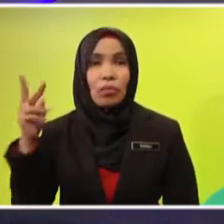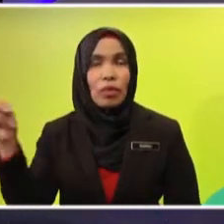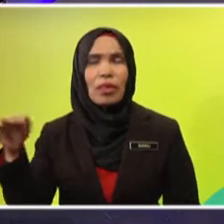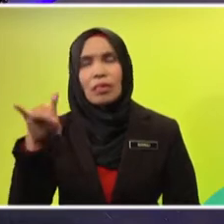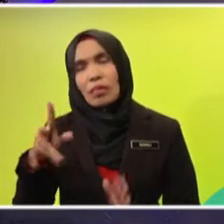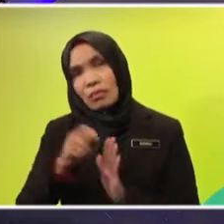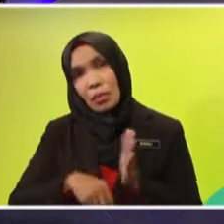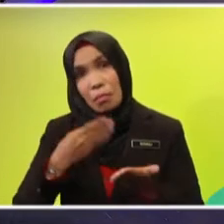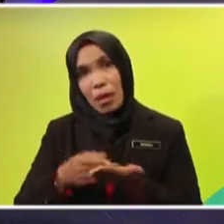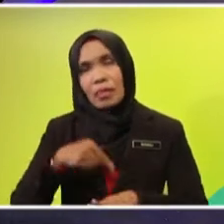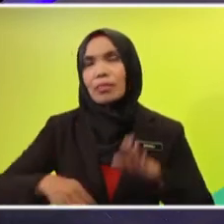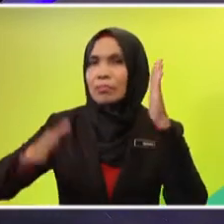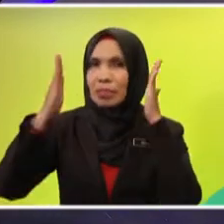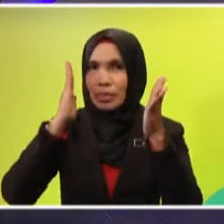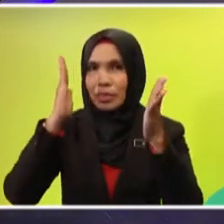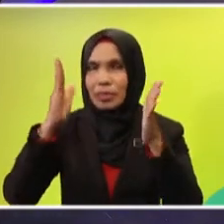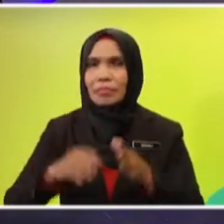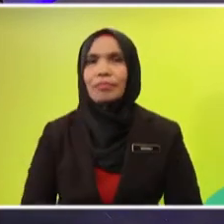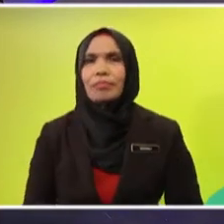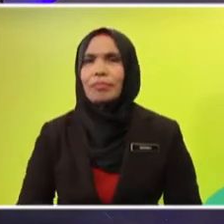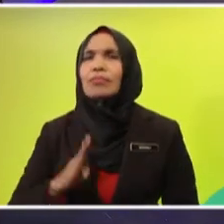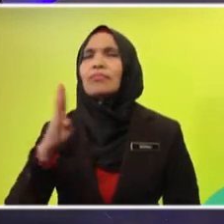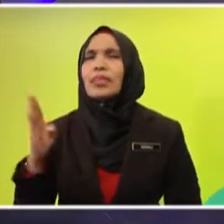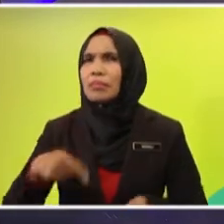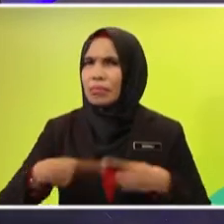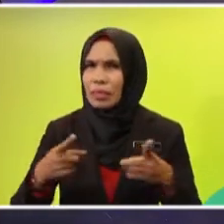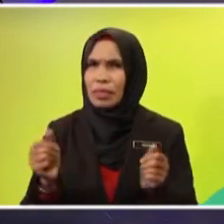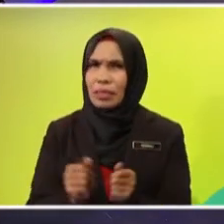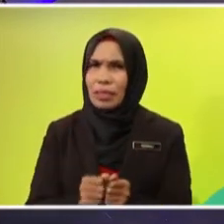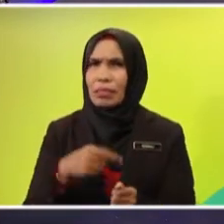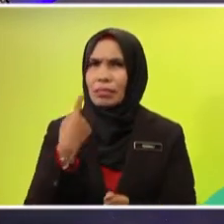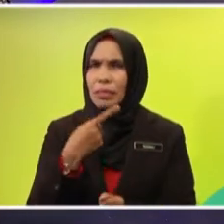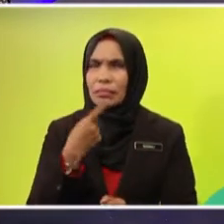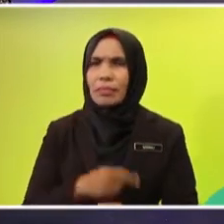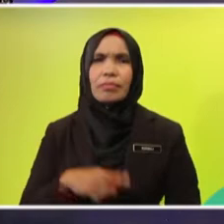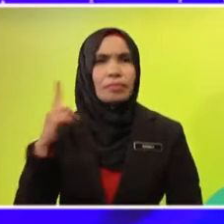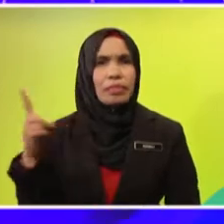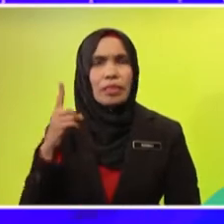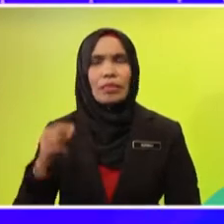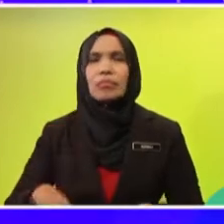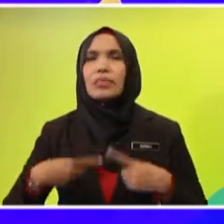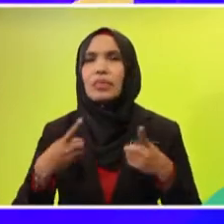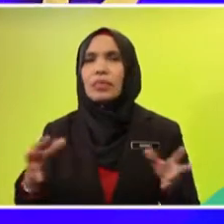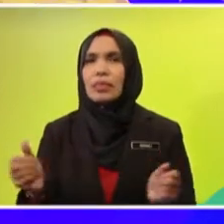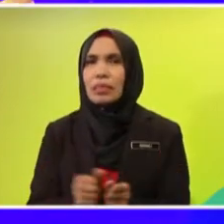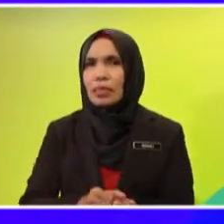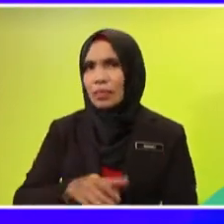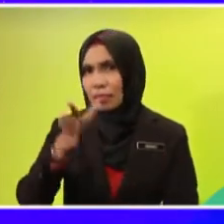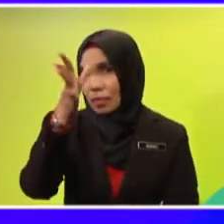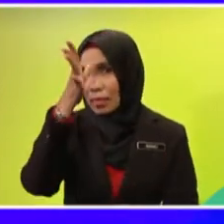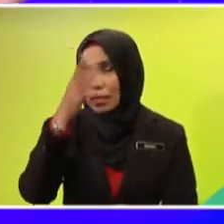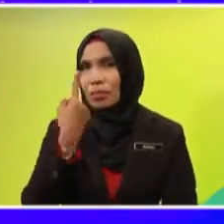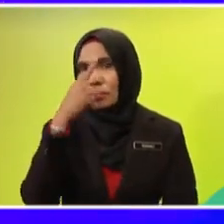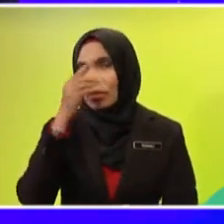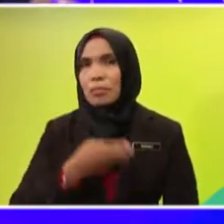baik biasanya Ivan Pergi ke kedai buah Bersama siapa lalunya Ivan atau pengiring Ayah buah